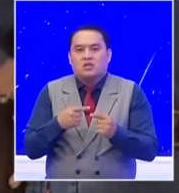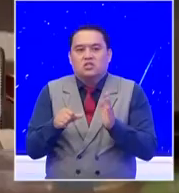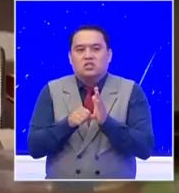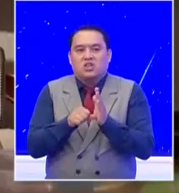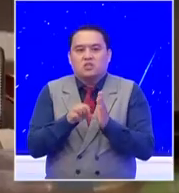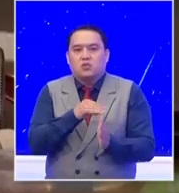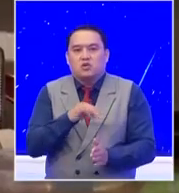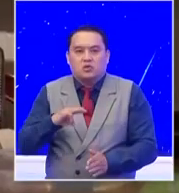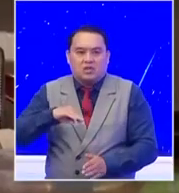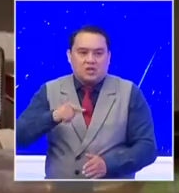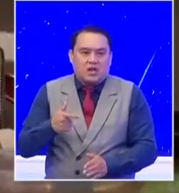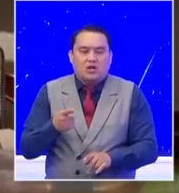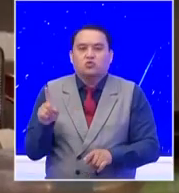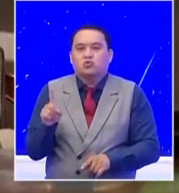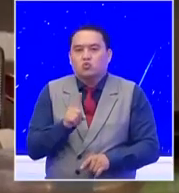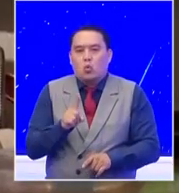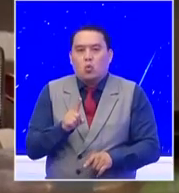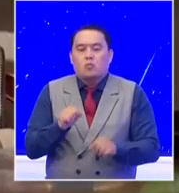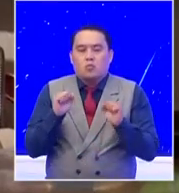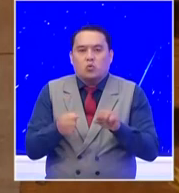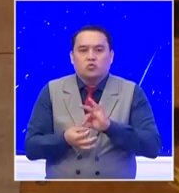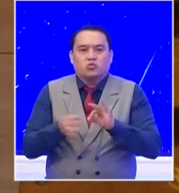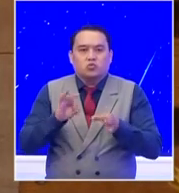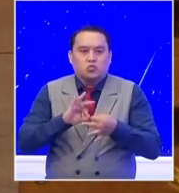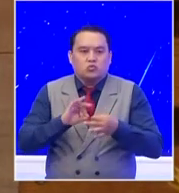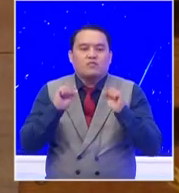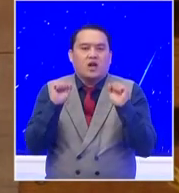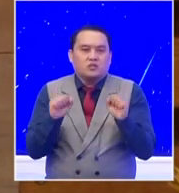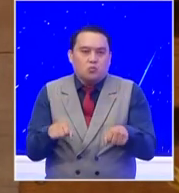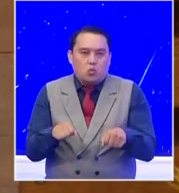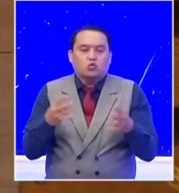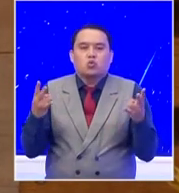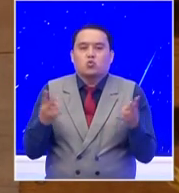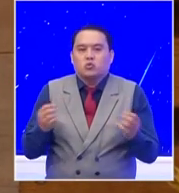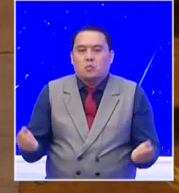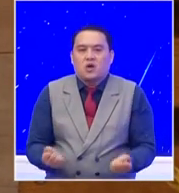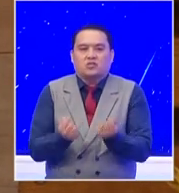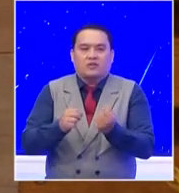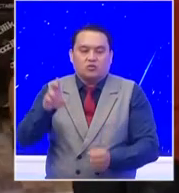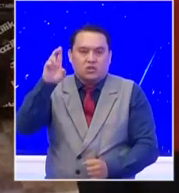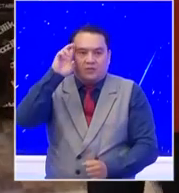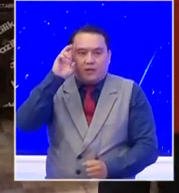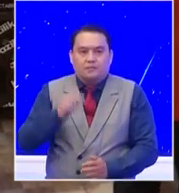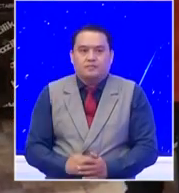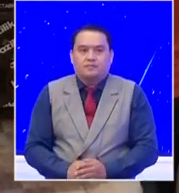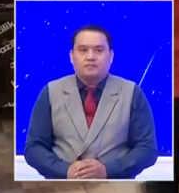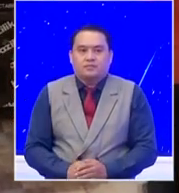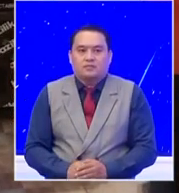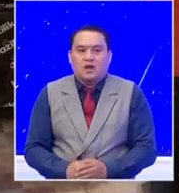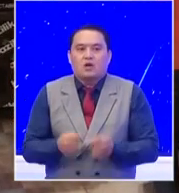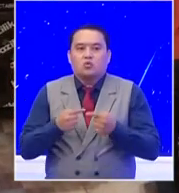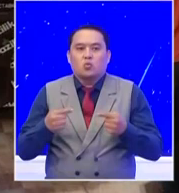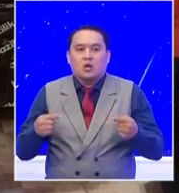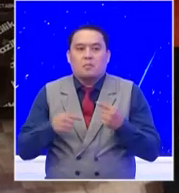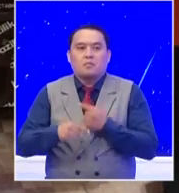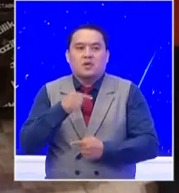6 миллионов тенге. Он считает, что выкарабкаться из сложной ситуации возможно, но для этого нужна поддержка государства. На самом деле, как и другие